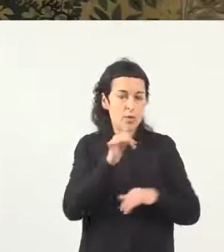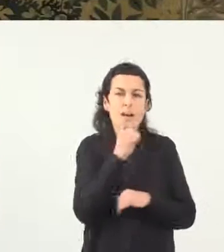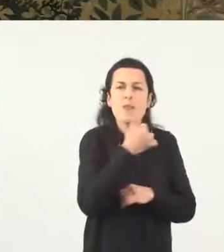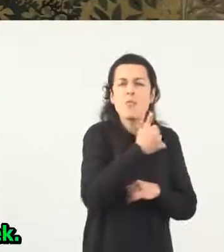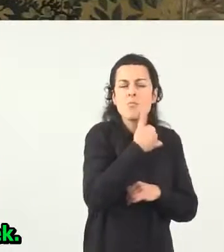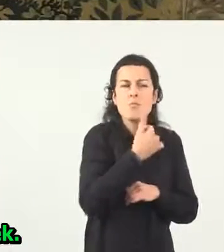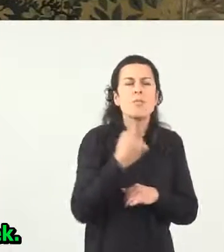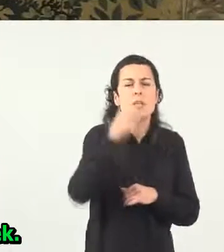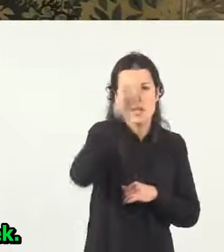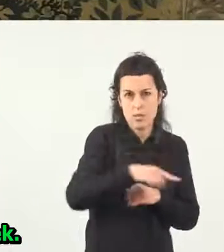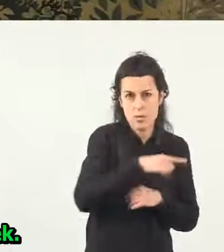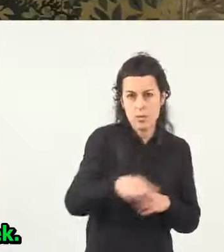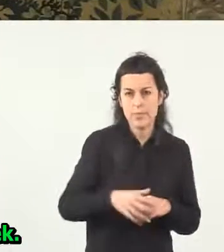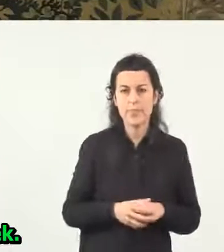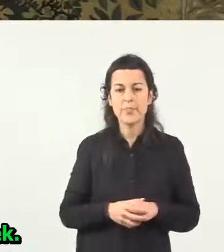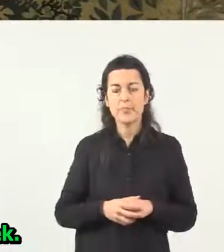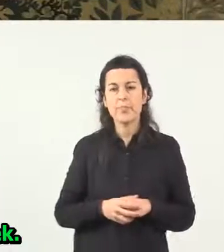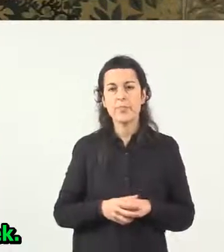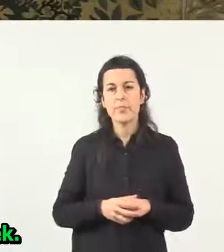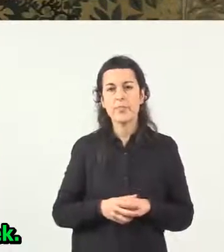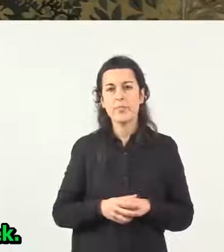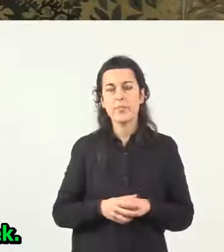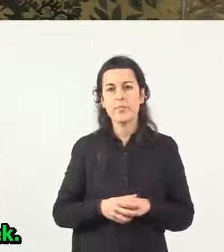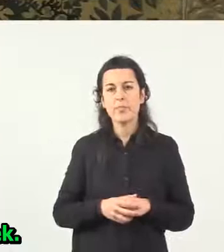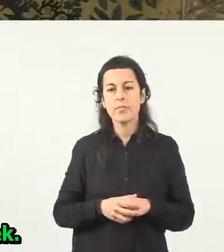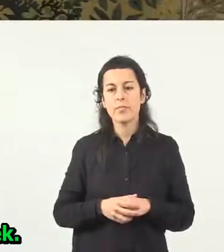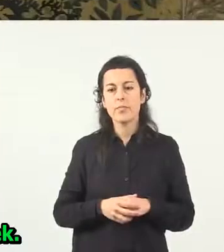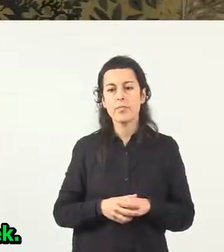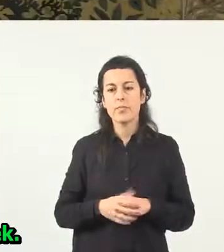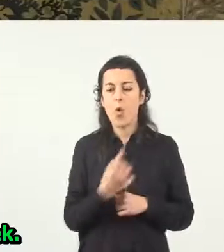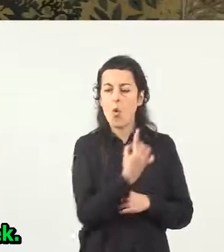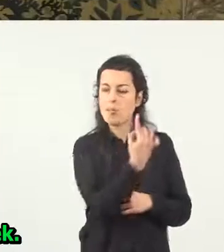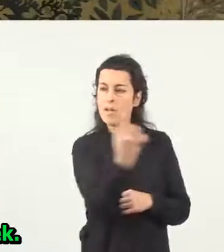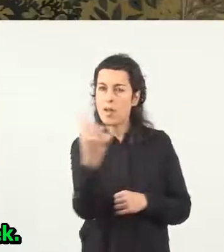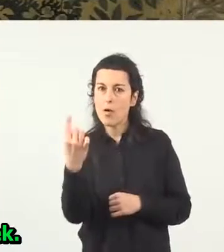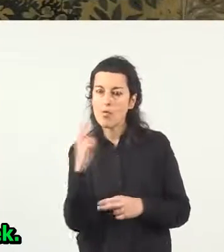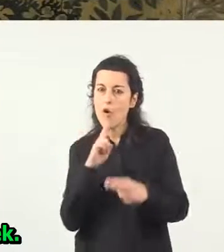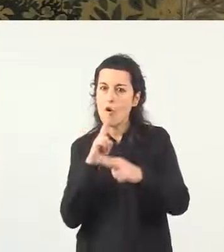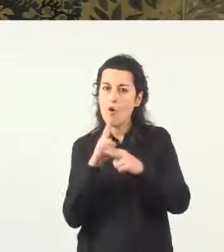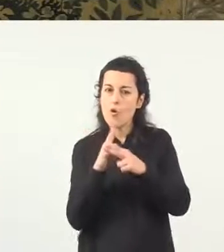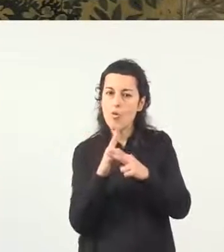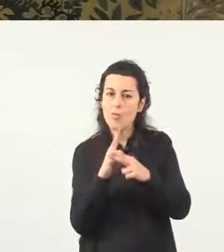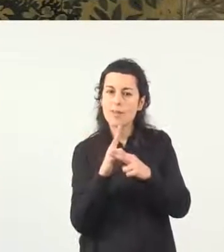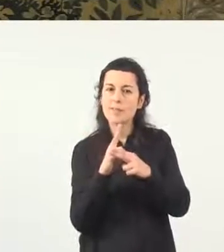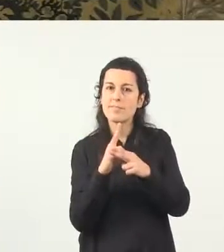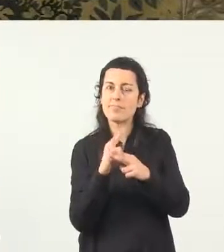garen, noraino bultzatzen ari garen norbanakotasun izen propio hiek,